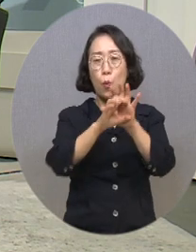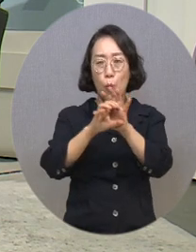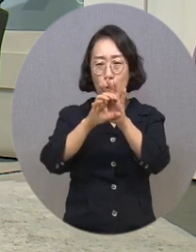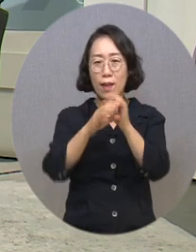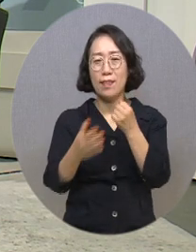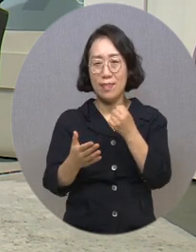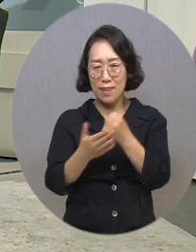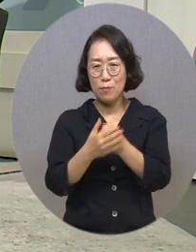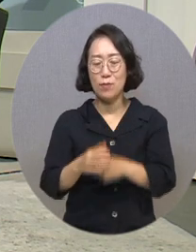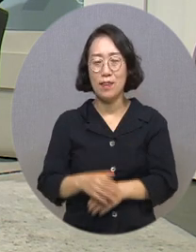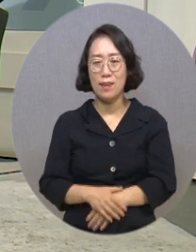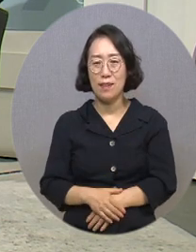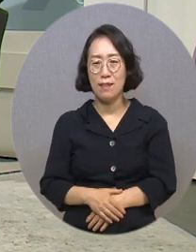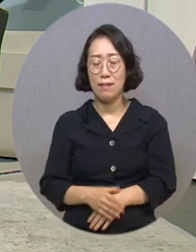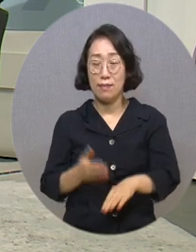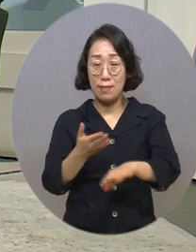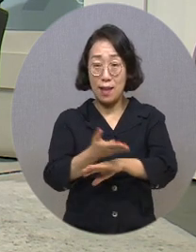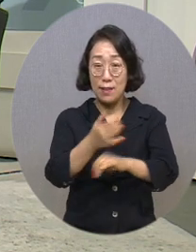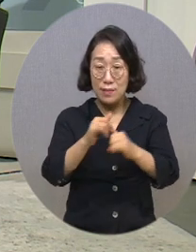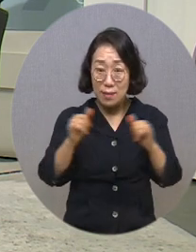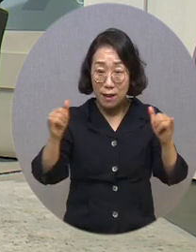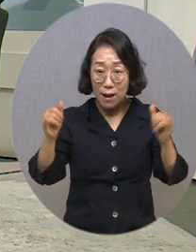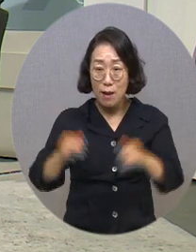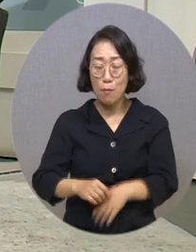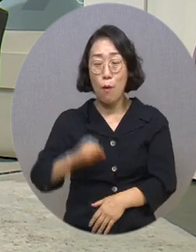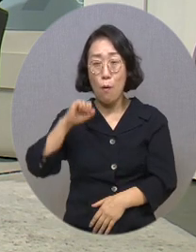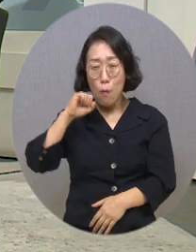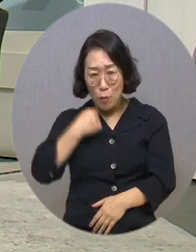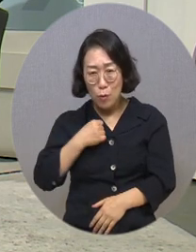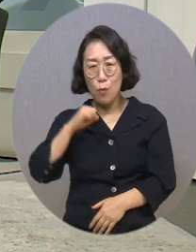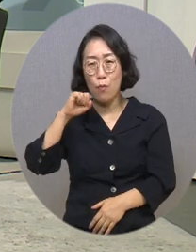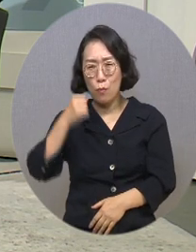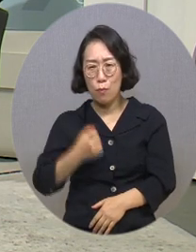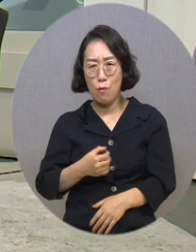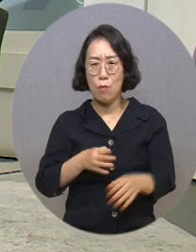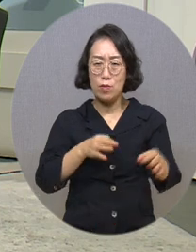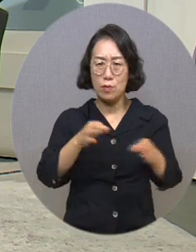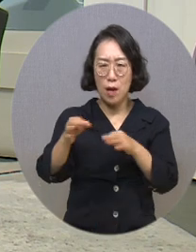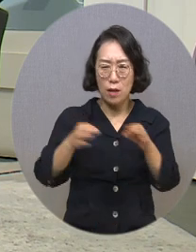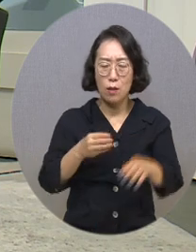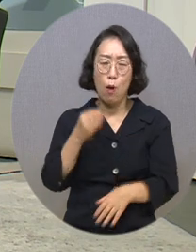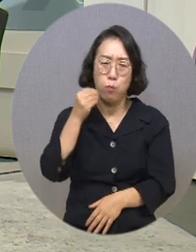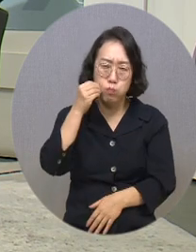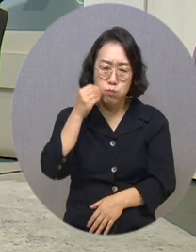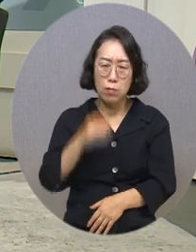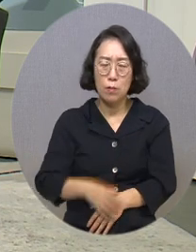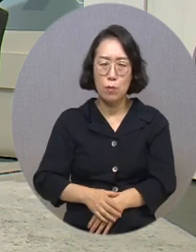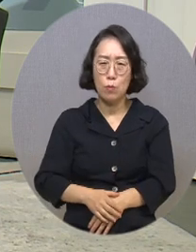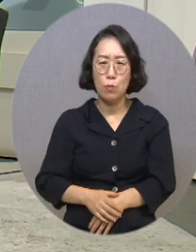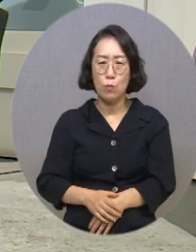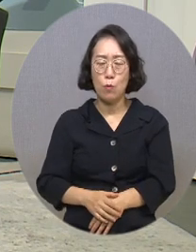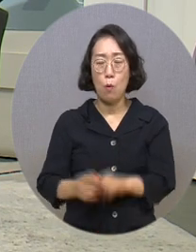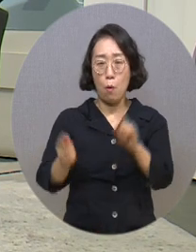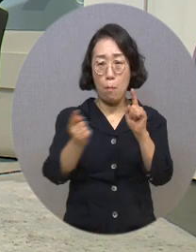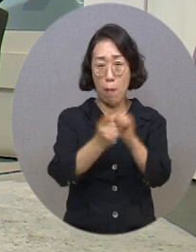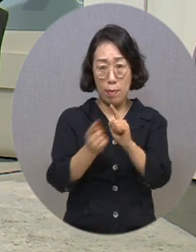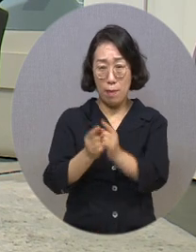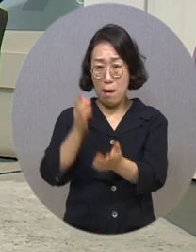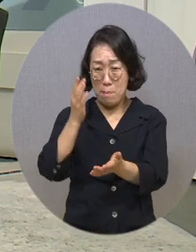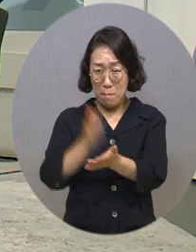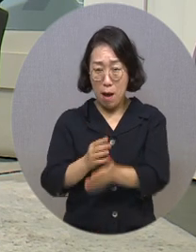네. 남들은 애를 먹고 있었단 말이에요. 장사도 안 돼. 그렇죠. 거리 두기 운동, 뭐 거리